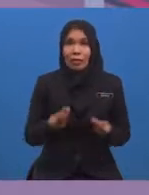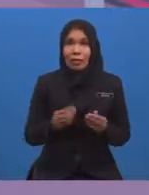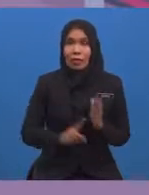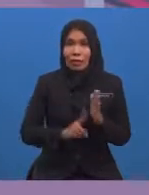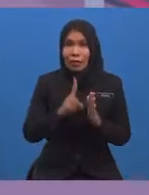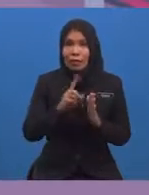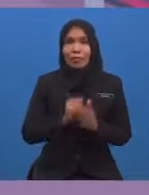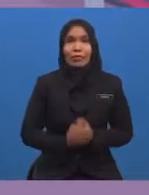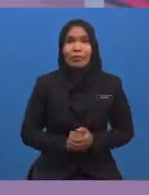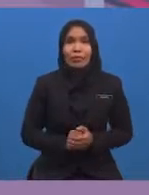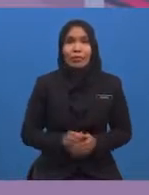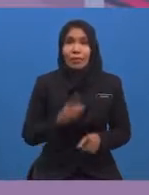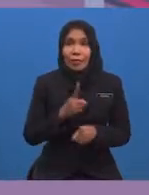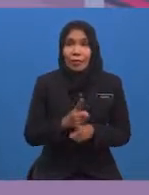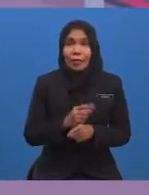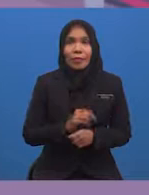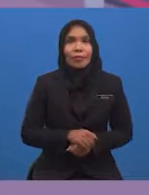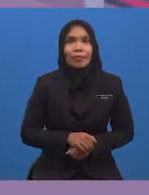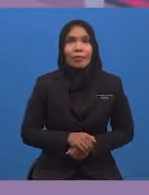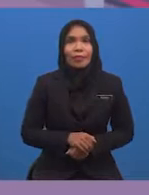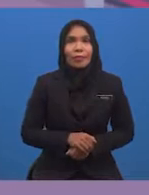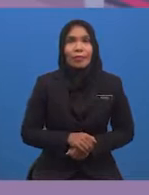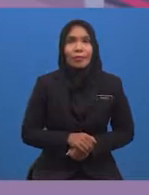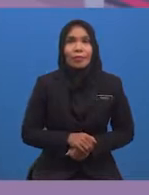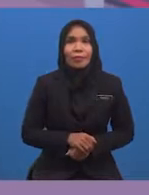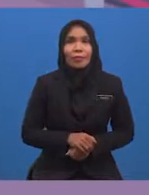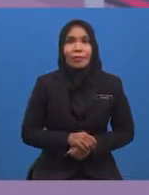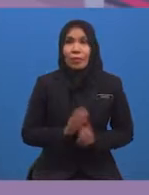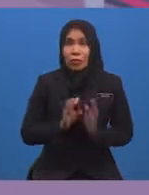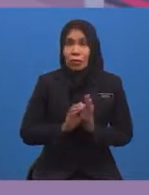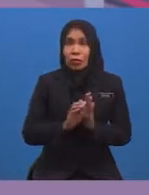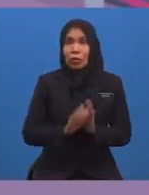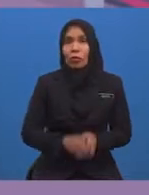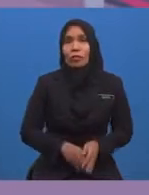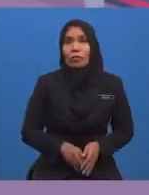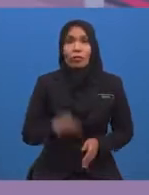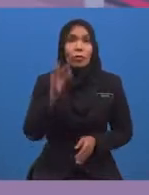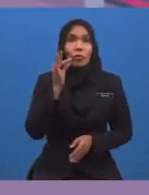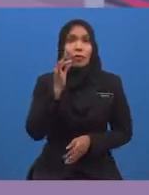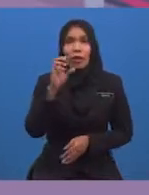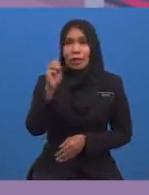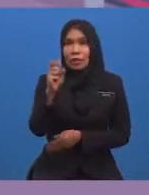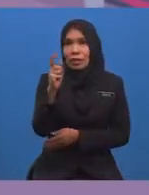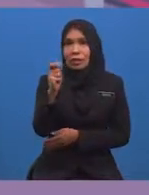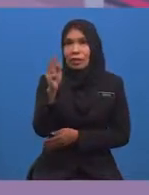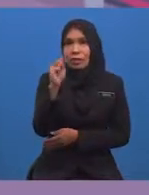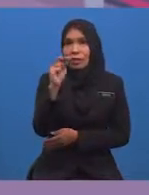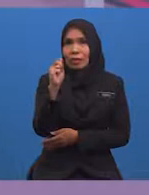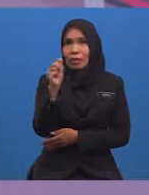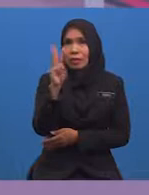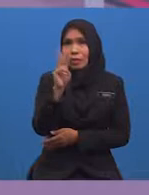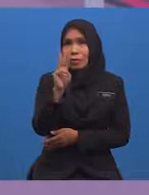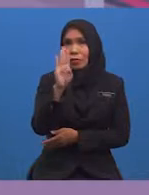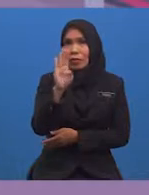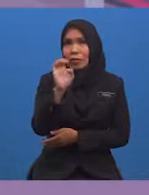Bagus murid-murid, betul. Contohnya buah stroberi yang terdapat di Cameron Highlands, Pahang.